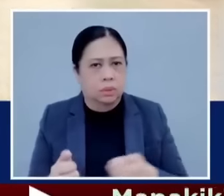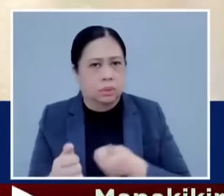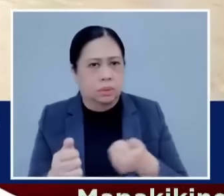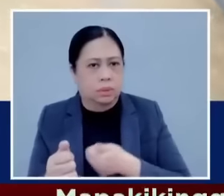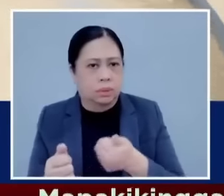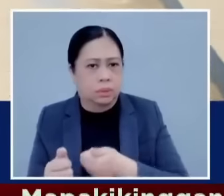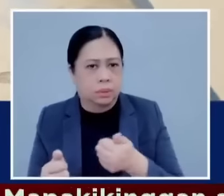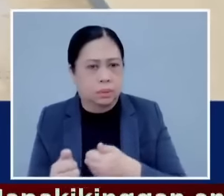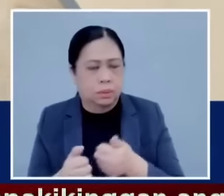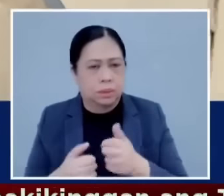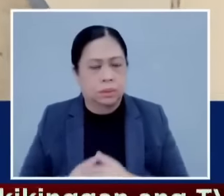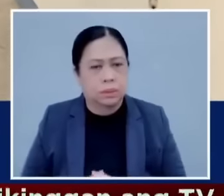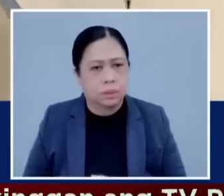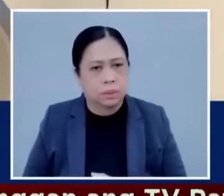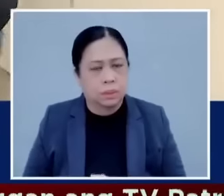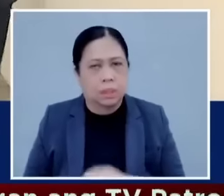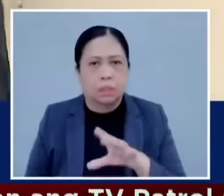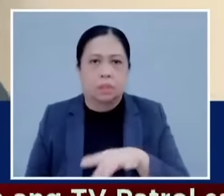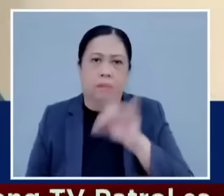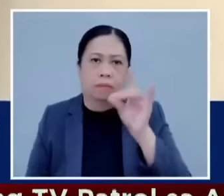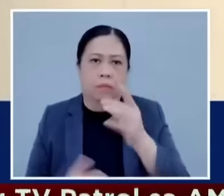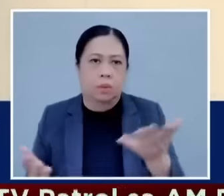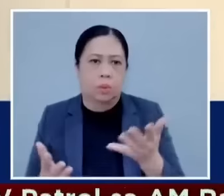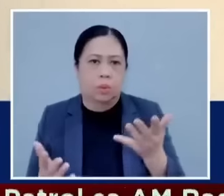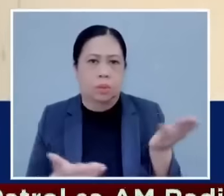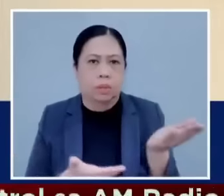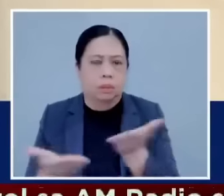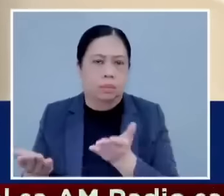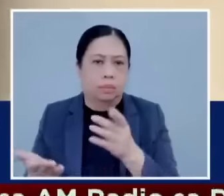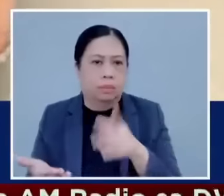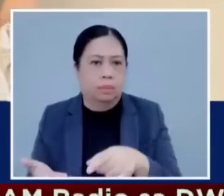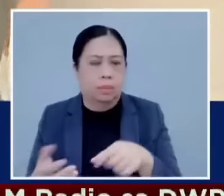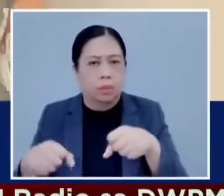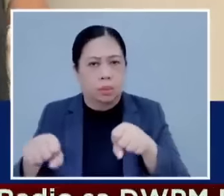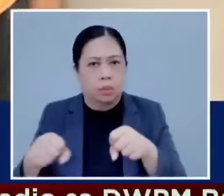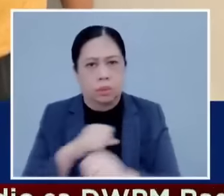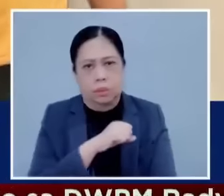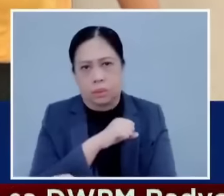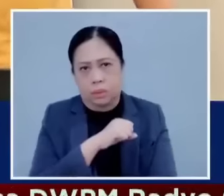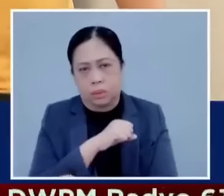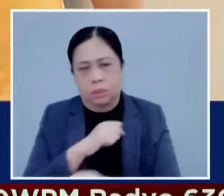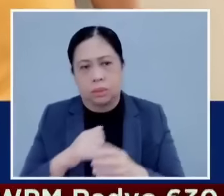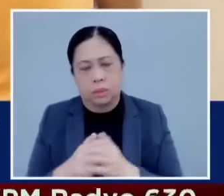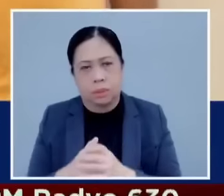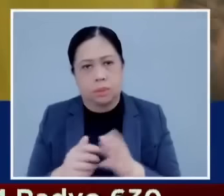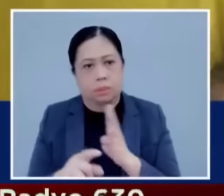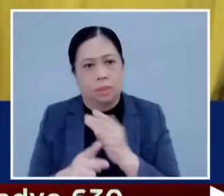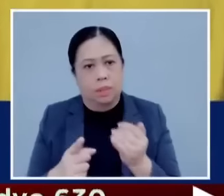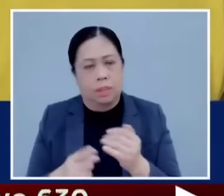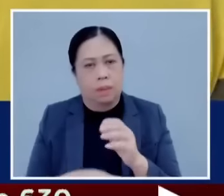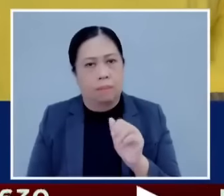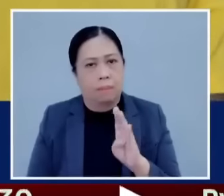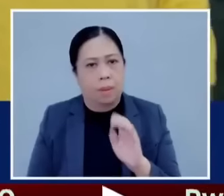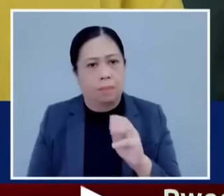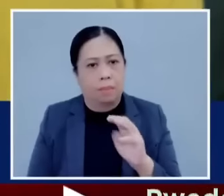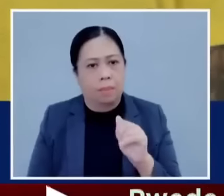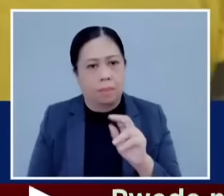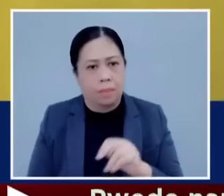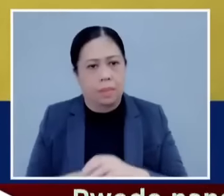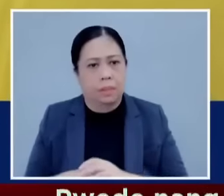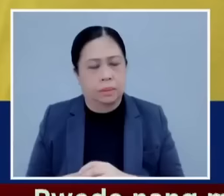operation, agad na natuntun kung saan din dinala ang nakaw na motorsiklo sa Barangay Bambang at doon na